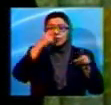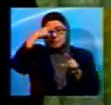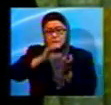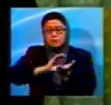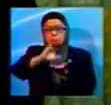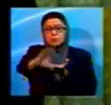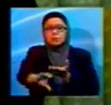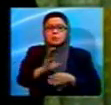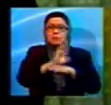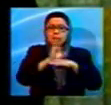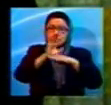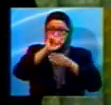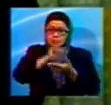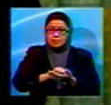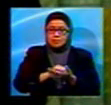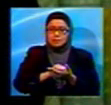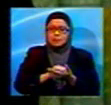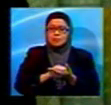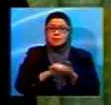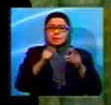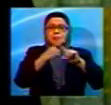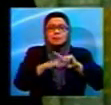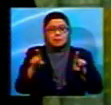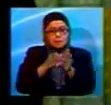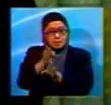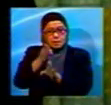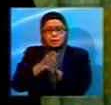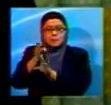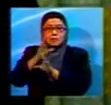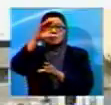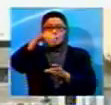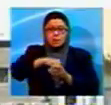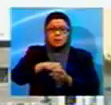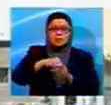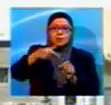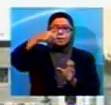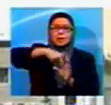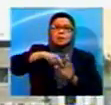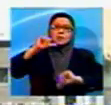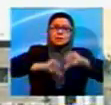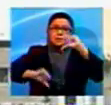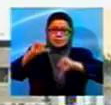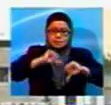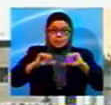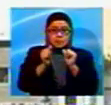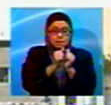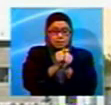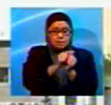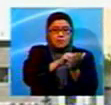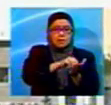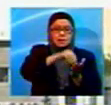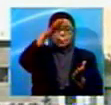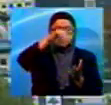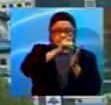dalam bidang downstream termasuk kimia dengan kekayaan sumber yang dimiliki